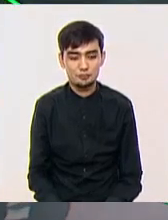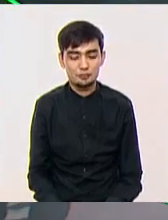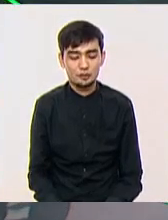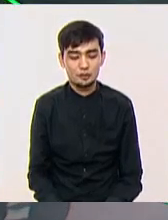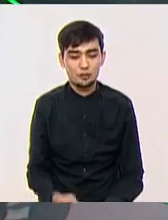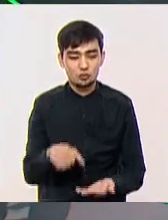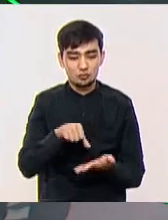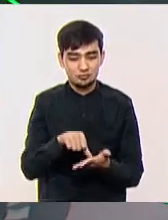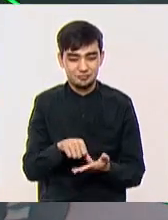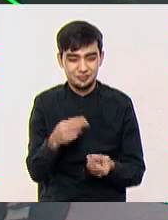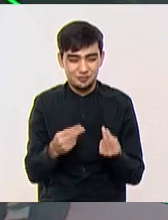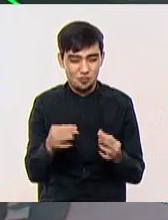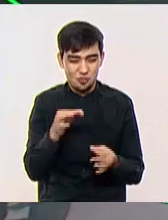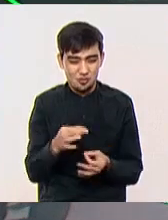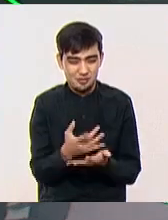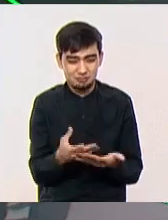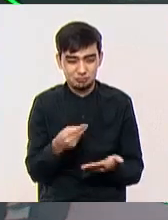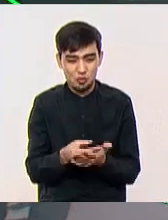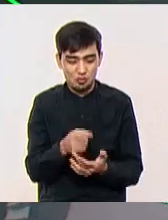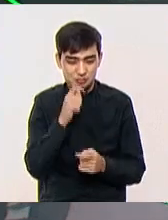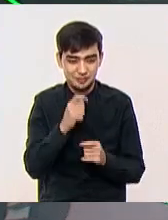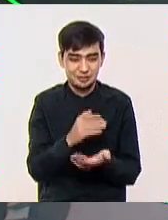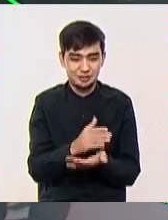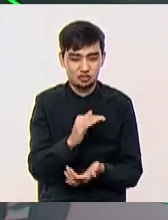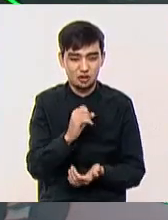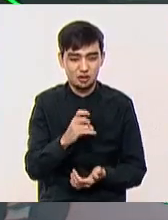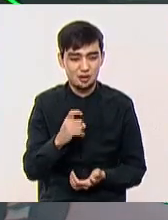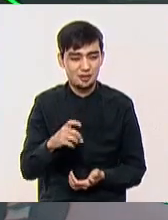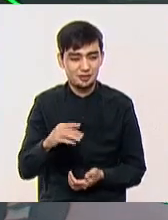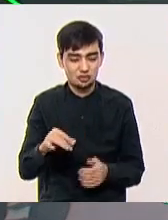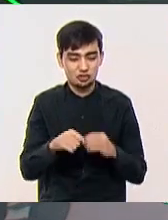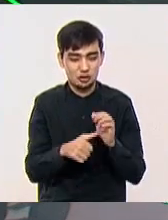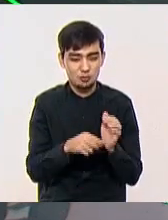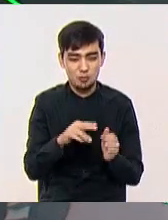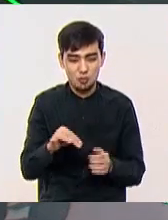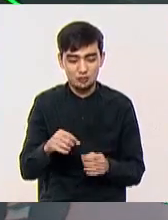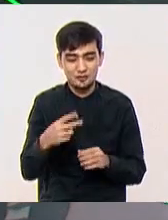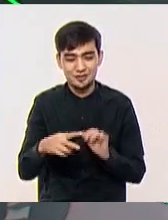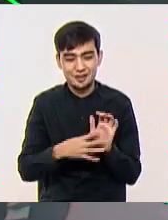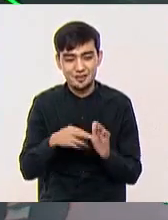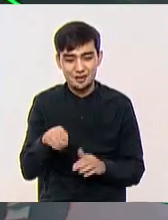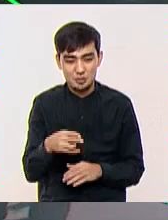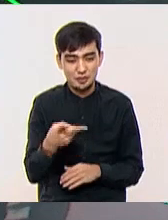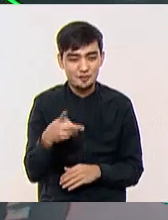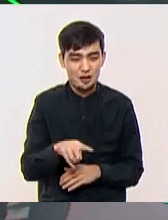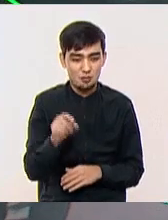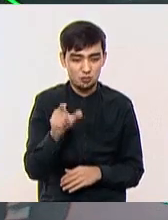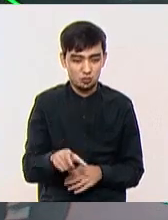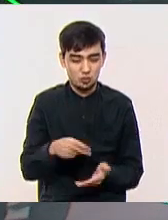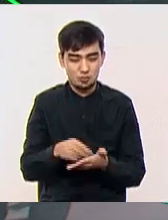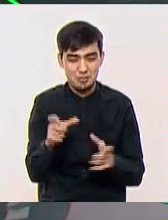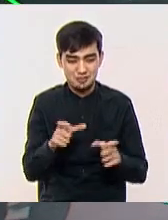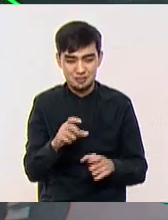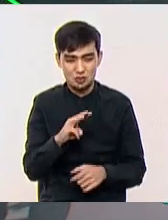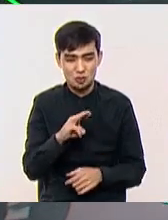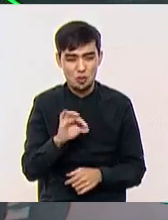участвуйте в розыгрыше ценных призов от jeand акций 16 по 29 декабря купите две бутылки напитка в магазинах